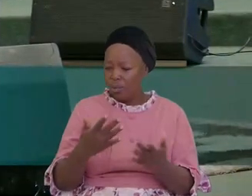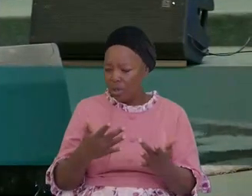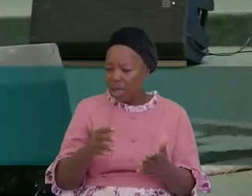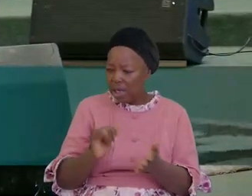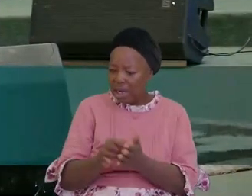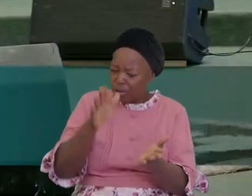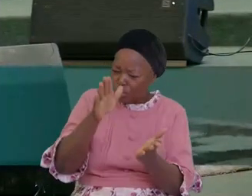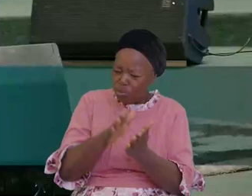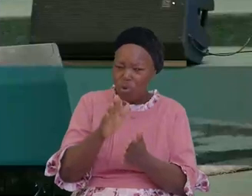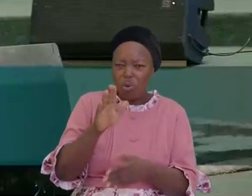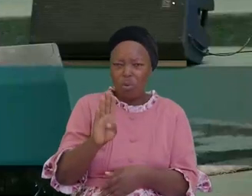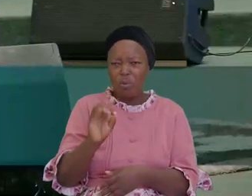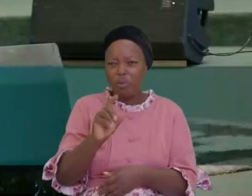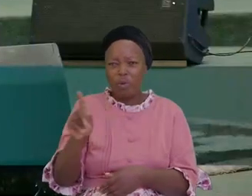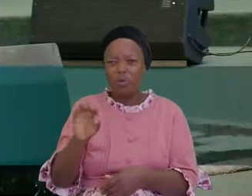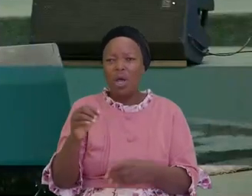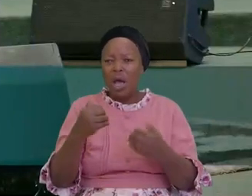petite bouteille